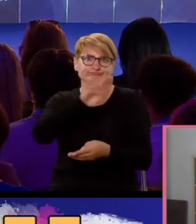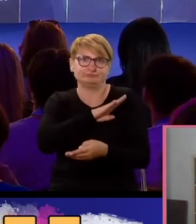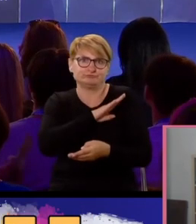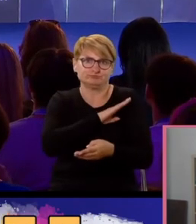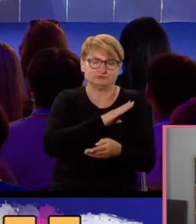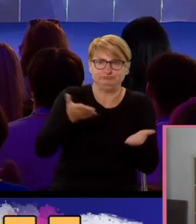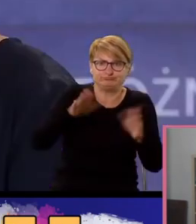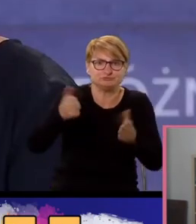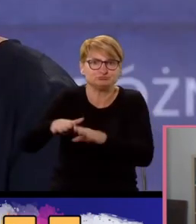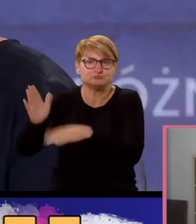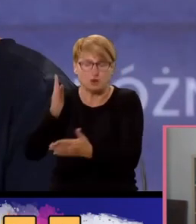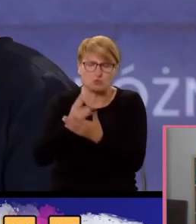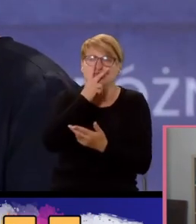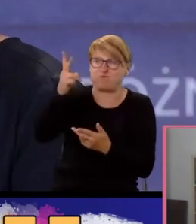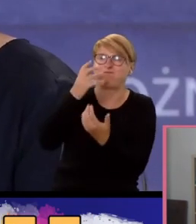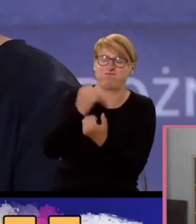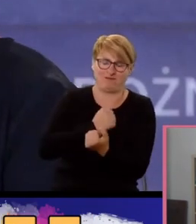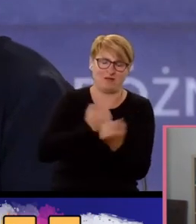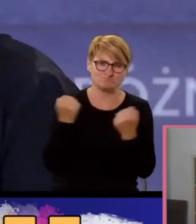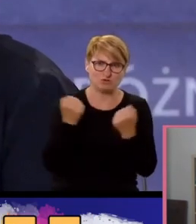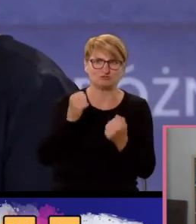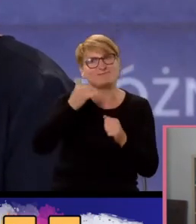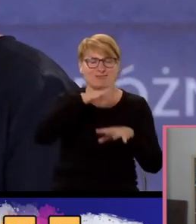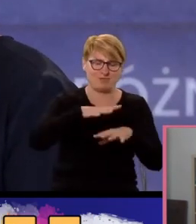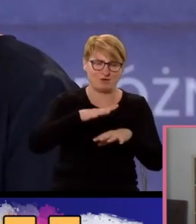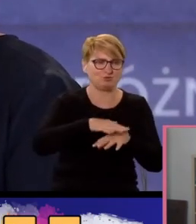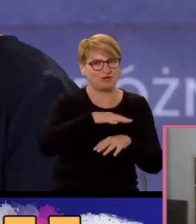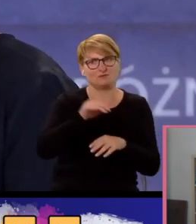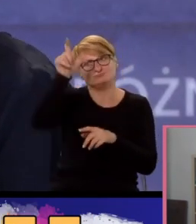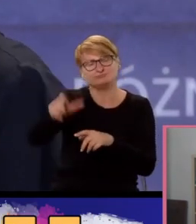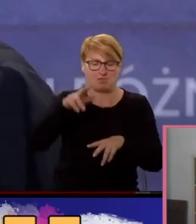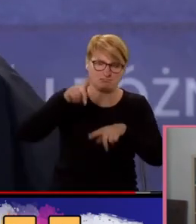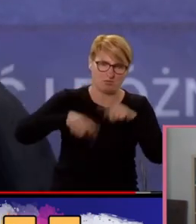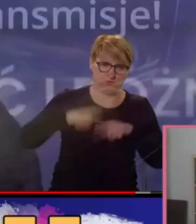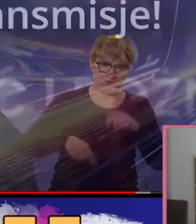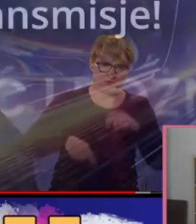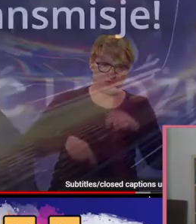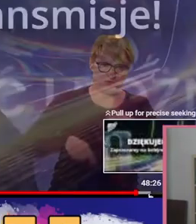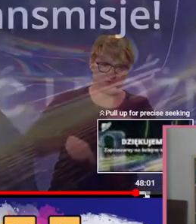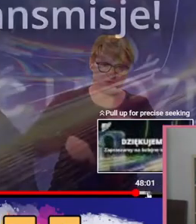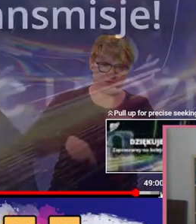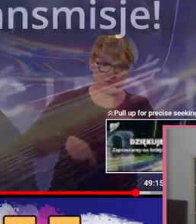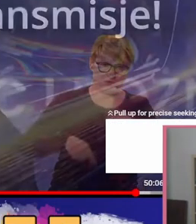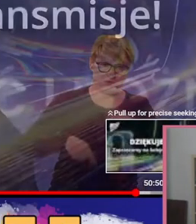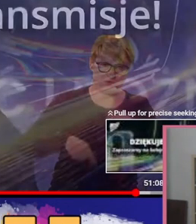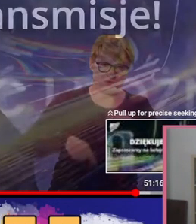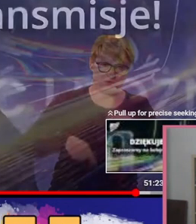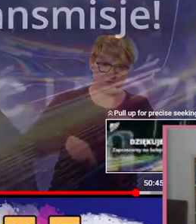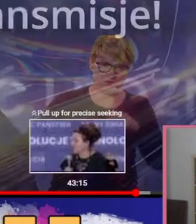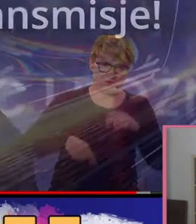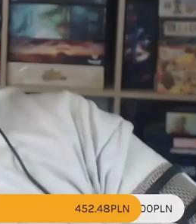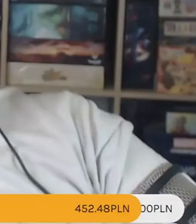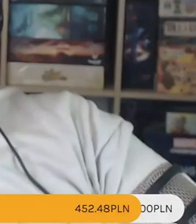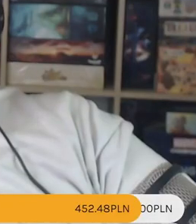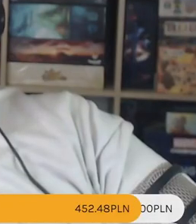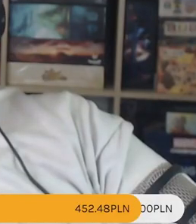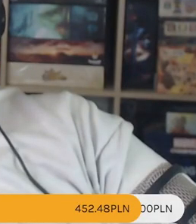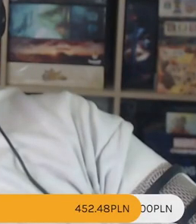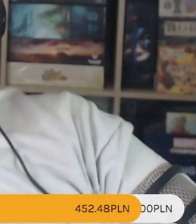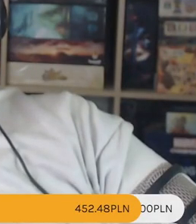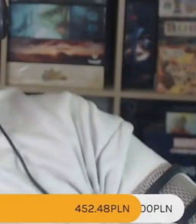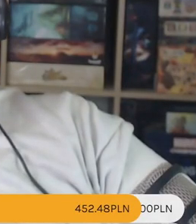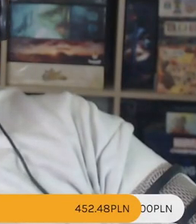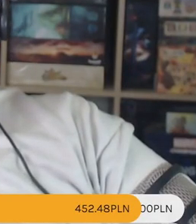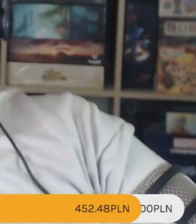więc one są pierwszymi ofiarami takiego sposobu traktowania natury. Tak jest. To jest całość? No to